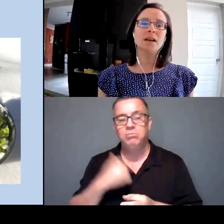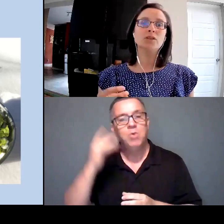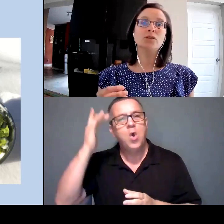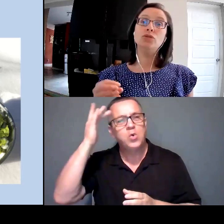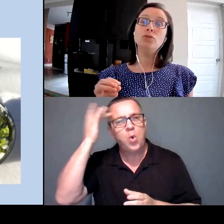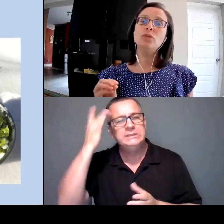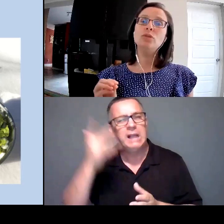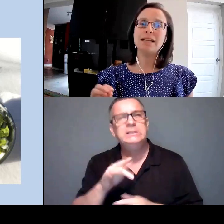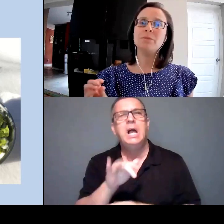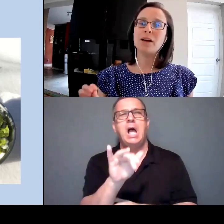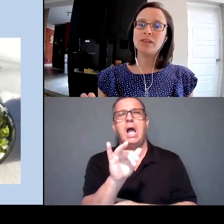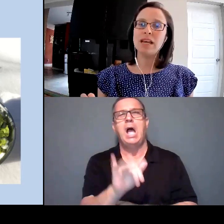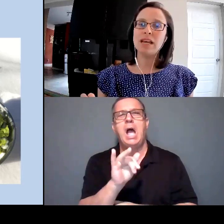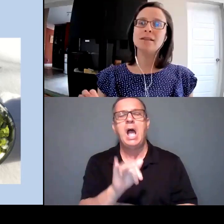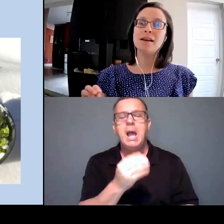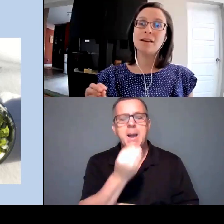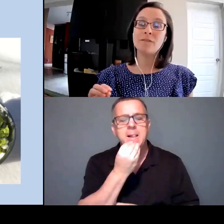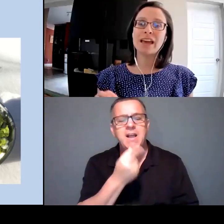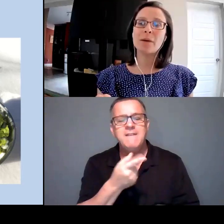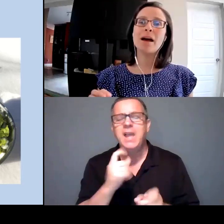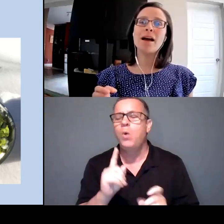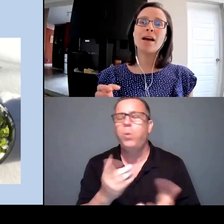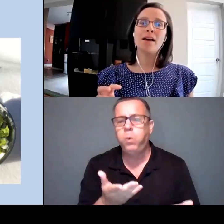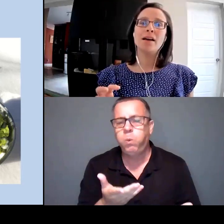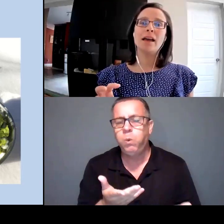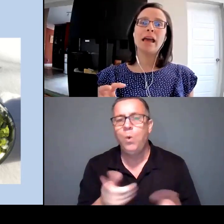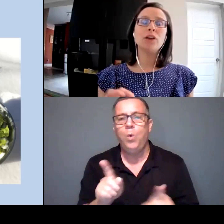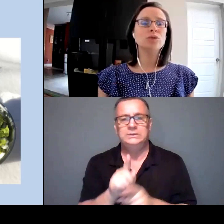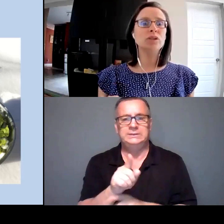conscience d'où nos aliments viennent est vraiment